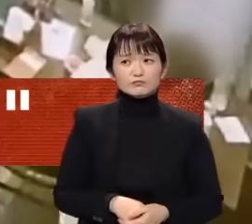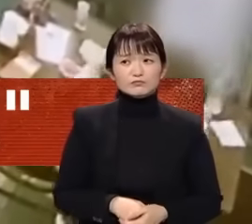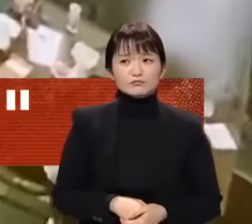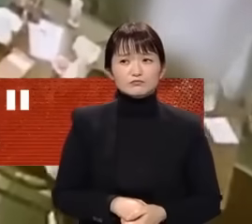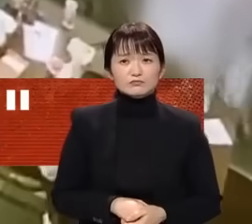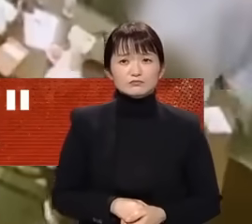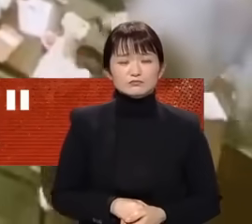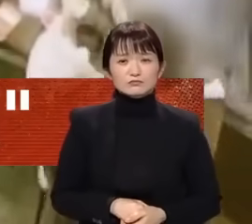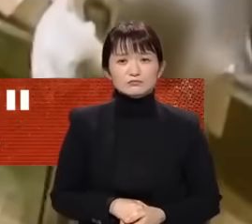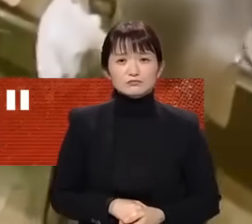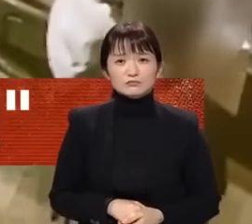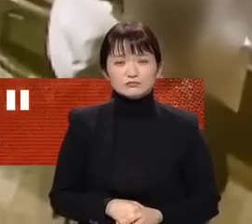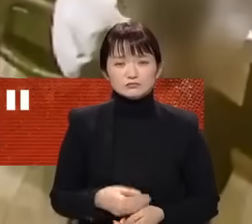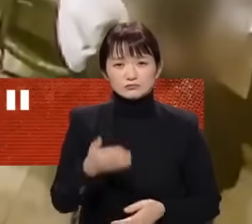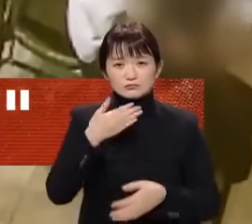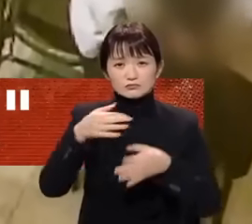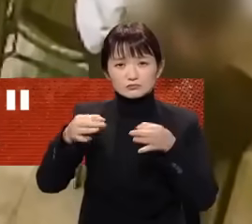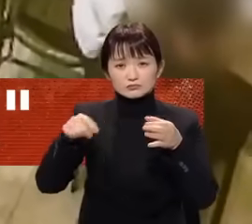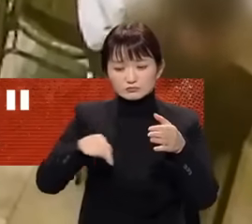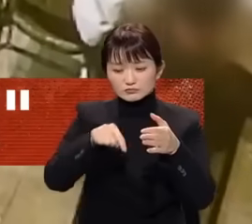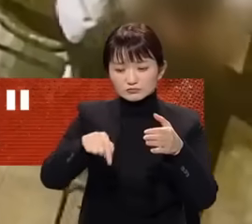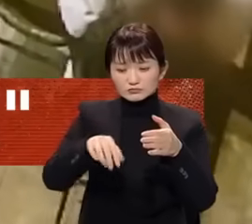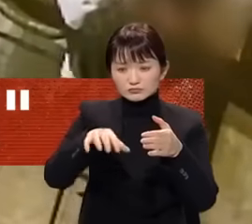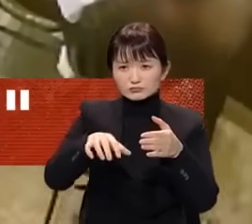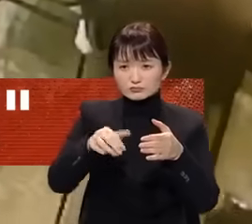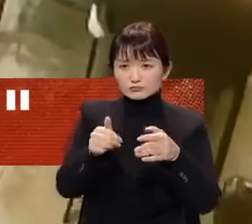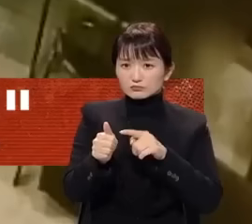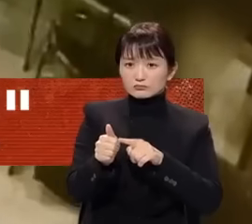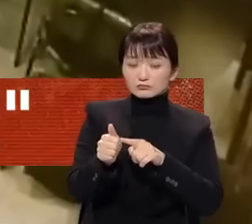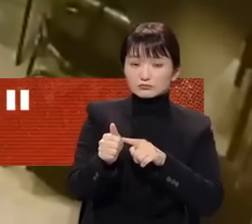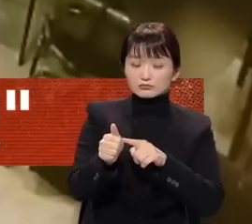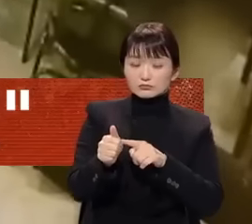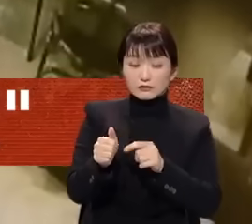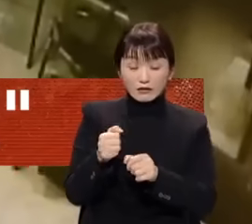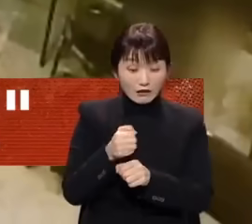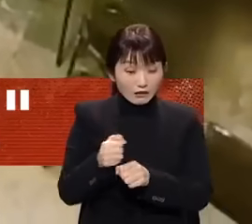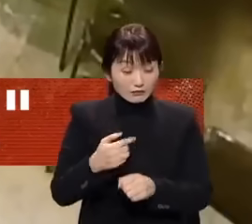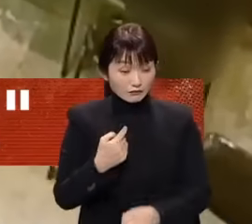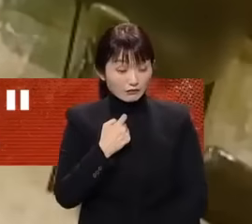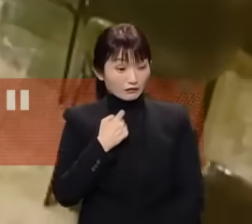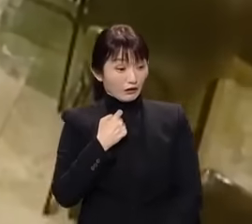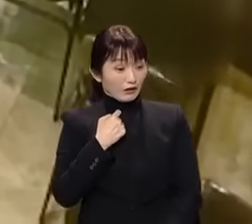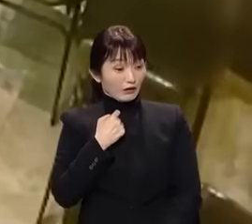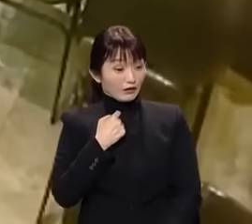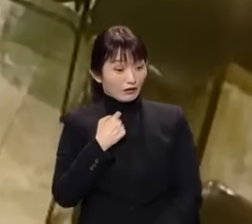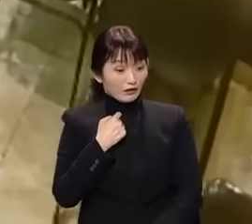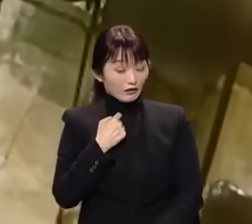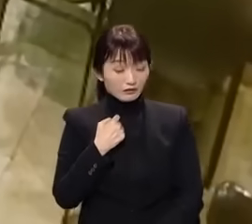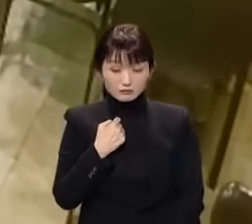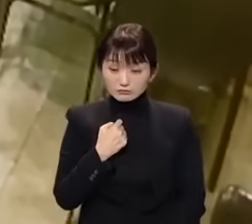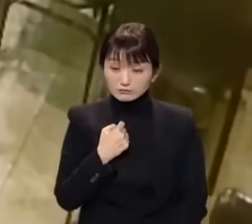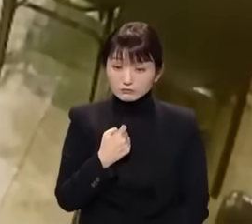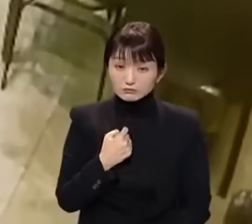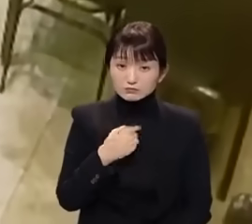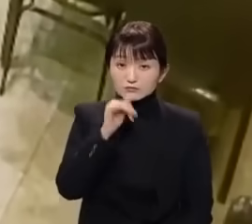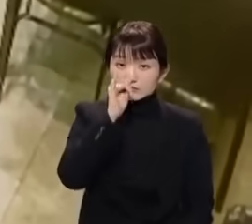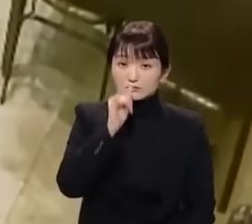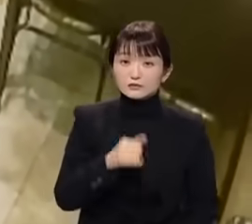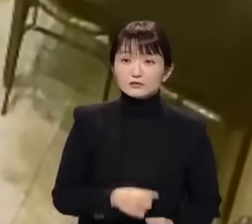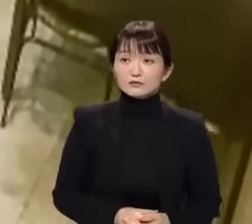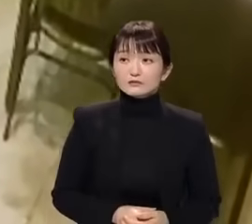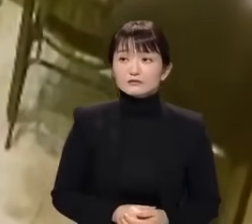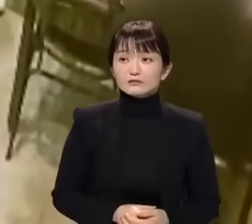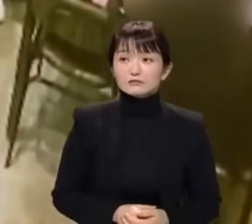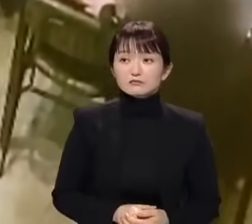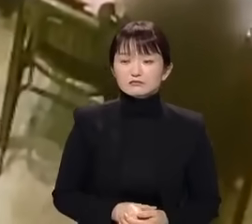있는데 이 식당 안 CCTV 보면요. 피해자가 당황해서 뭐 저요라고 묻는 듯한 뜻의 어떤 손짓을 하는 모습도 예. 잡혀 있습니다. 이